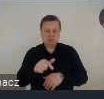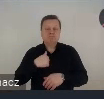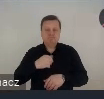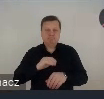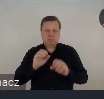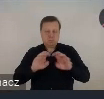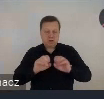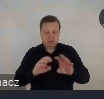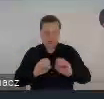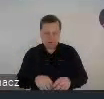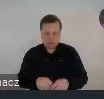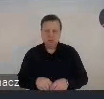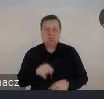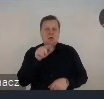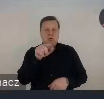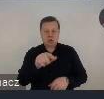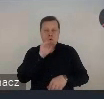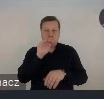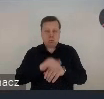Organizacja tą umowę generuje,